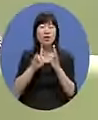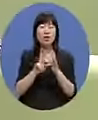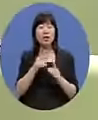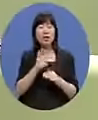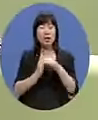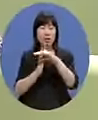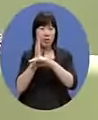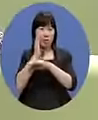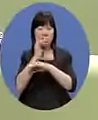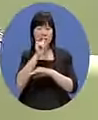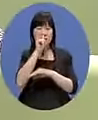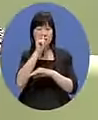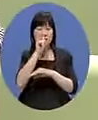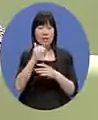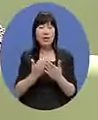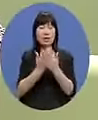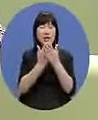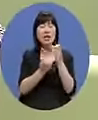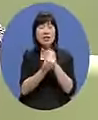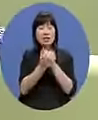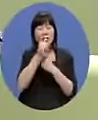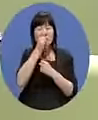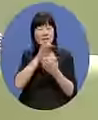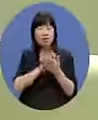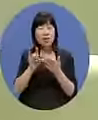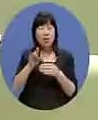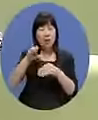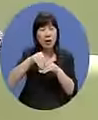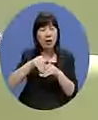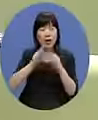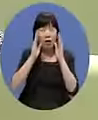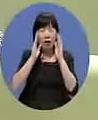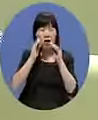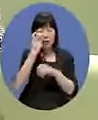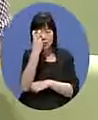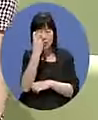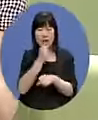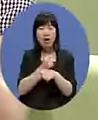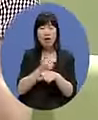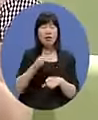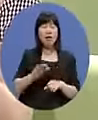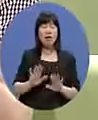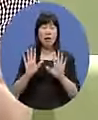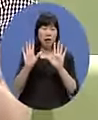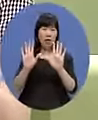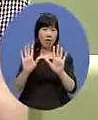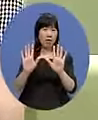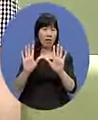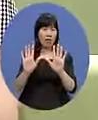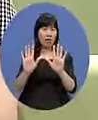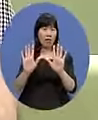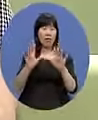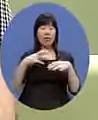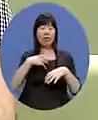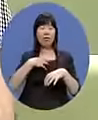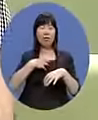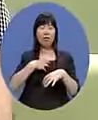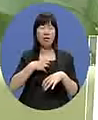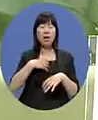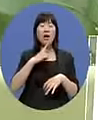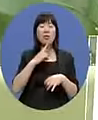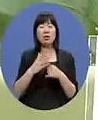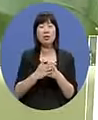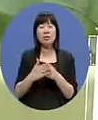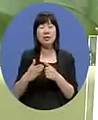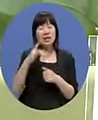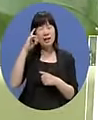너무 과도하면 발달에 영향을 미쳐요. 뭘 만지고 학습하고 탐색을 해야 되는데, 본인도 겁이 나고.